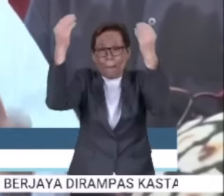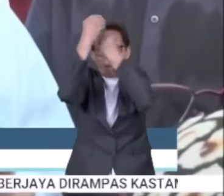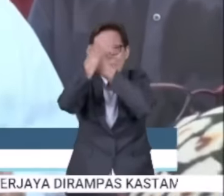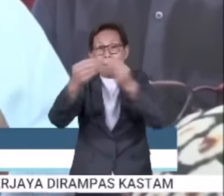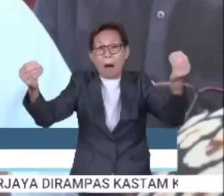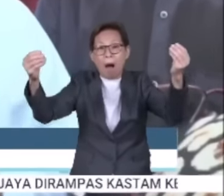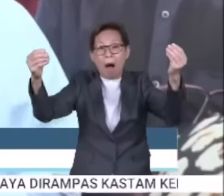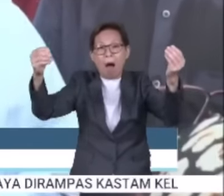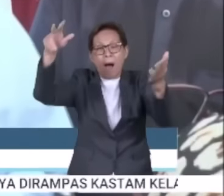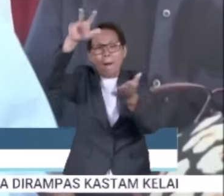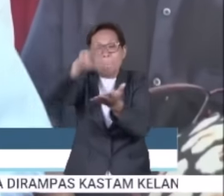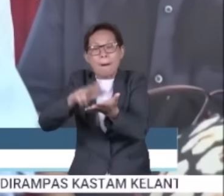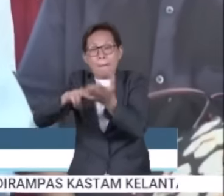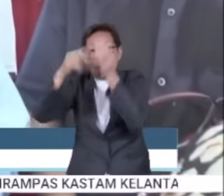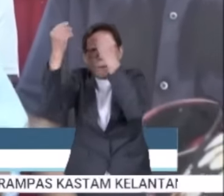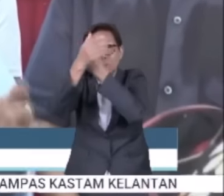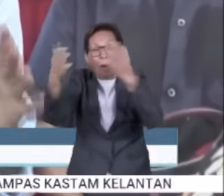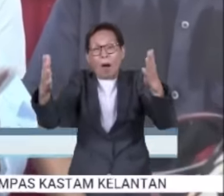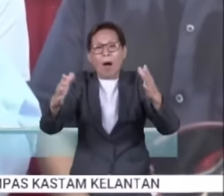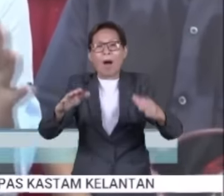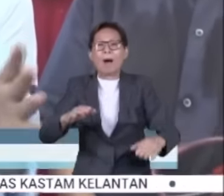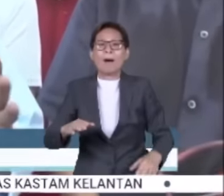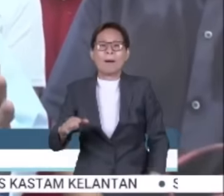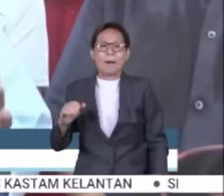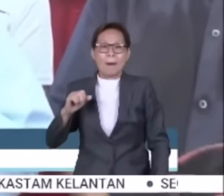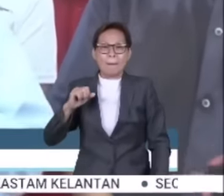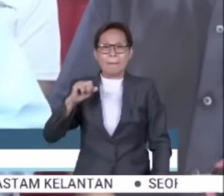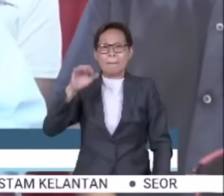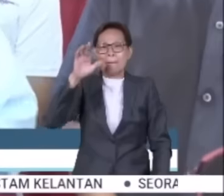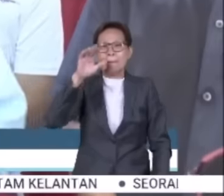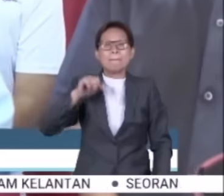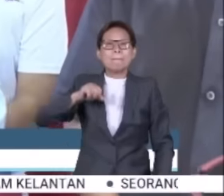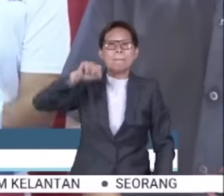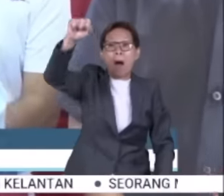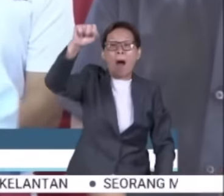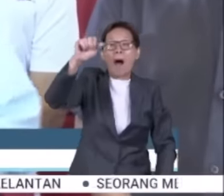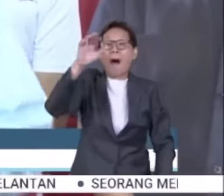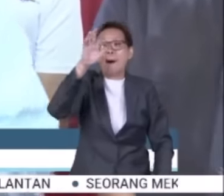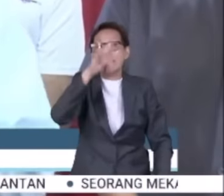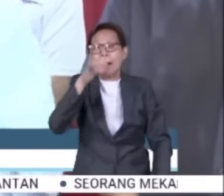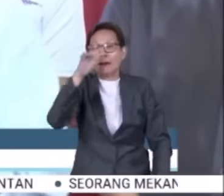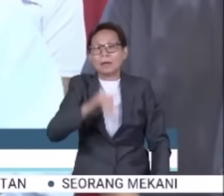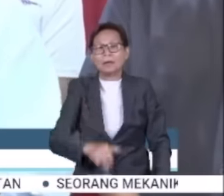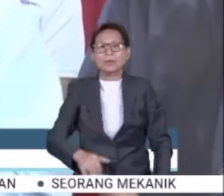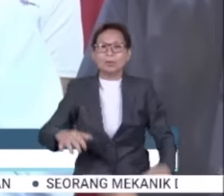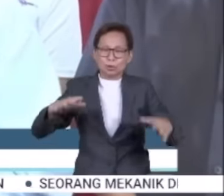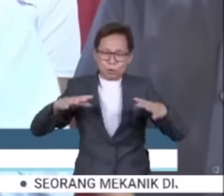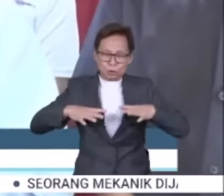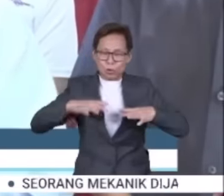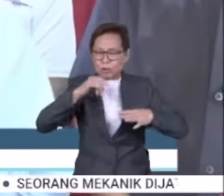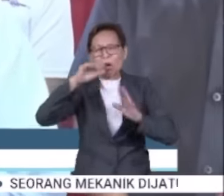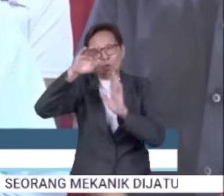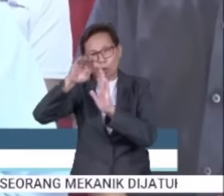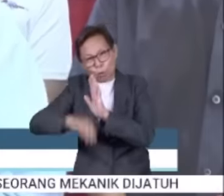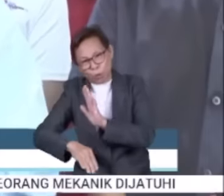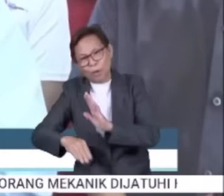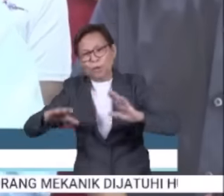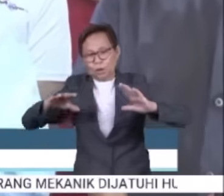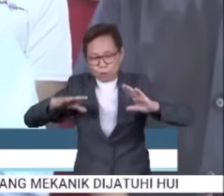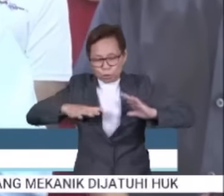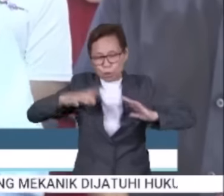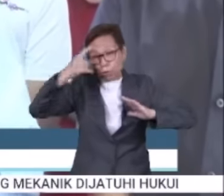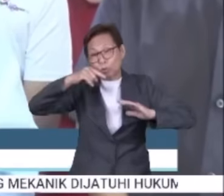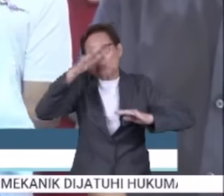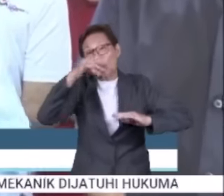Kemerdekaan Malaysia di Melaka. Cuti itu tak ditambah dan tidak dikurang. Ada cuti-cuti umum untuk